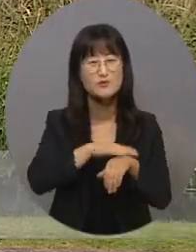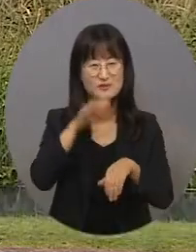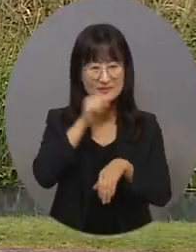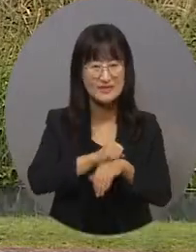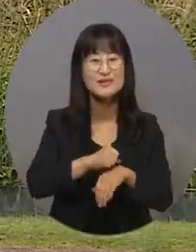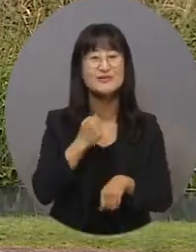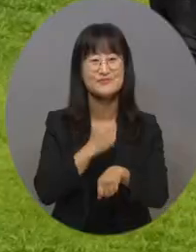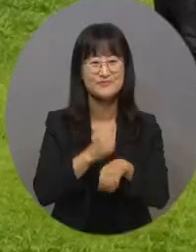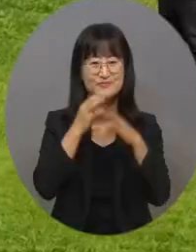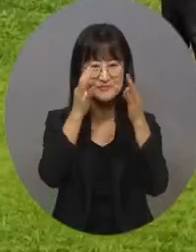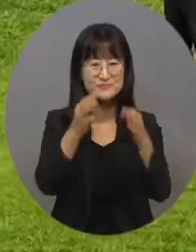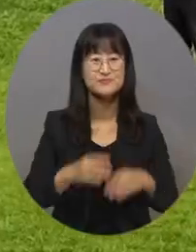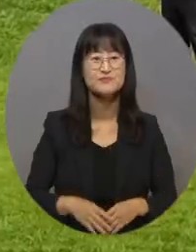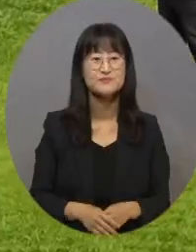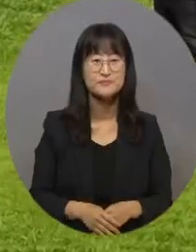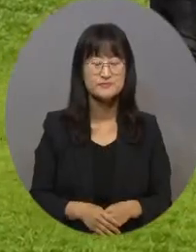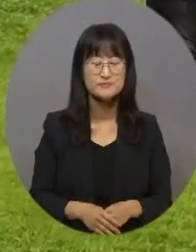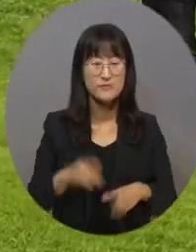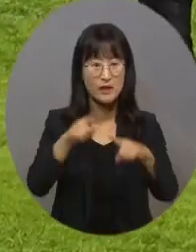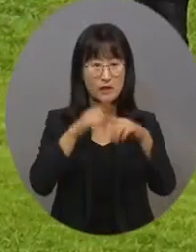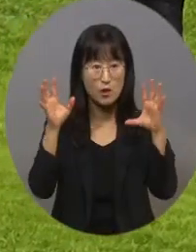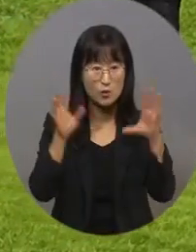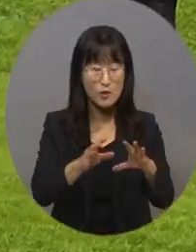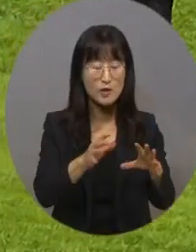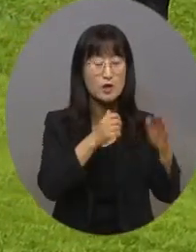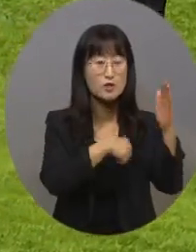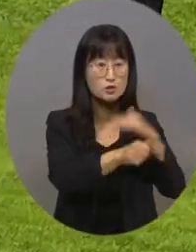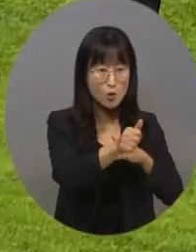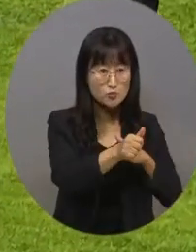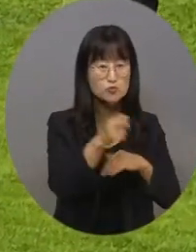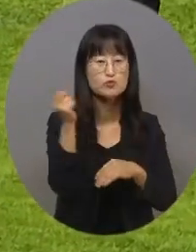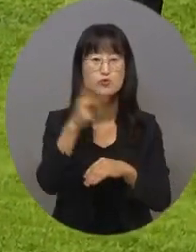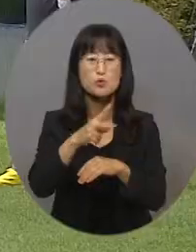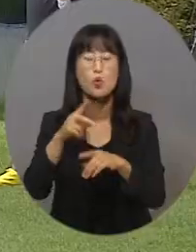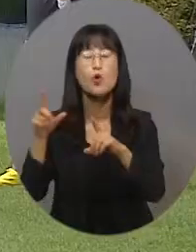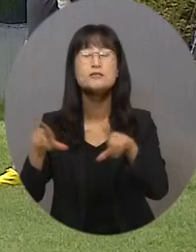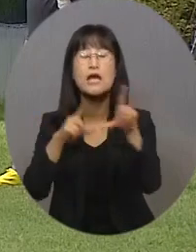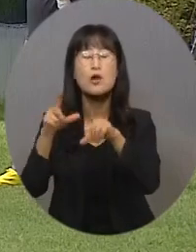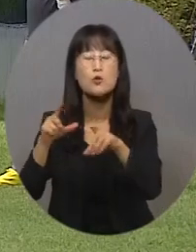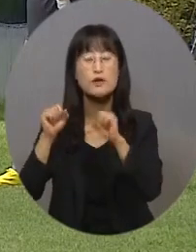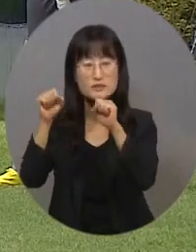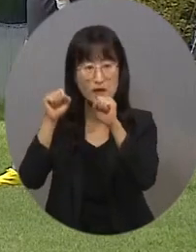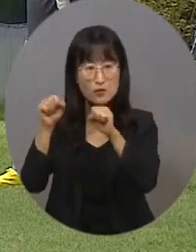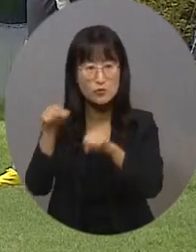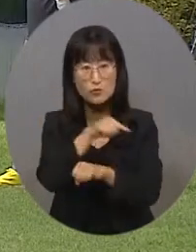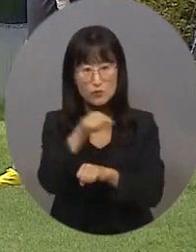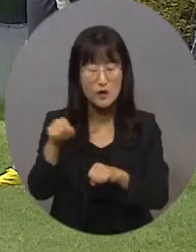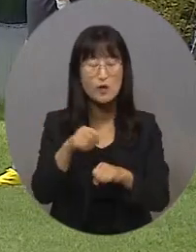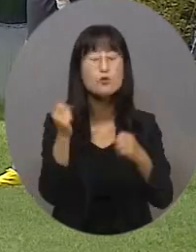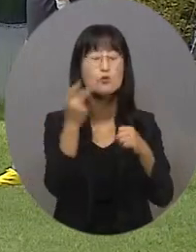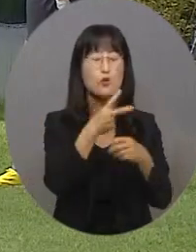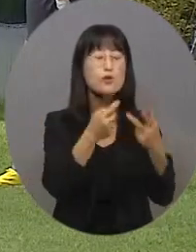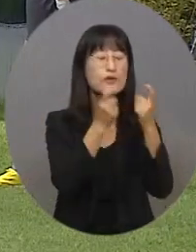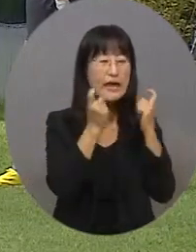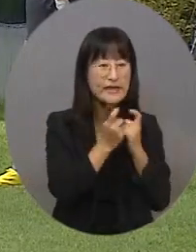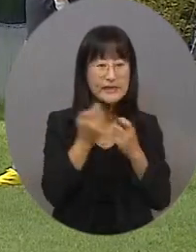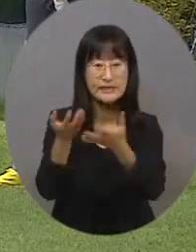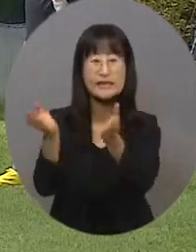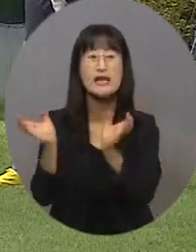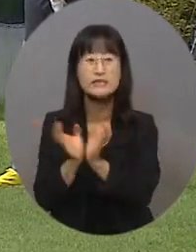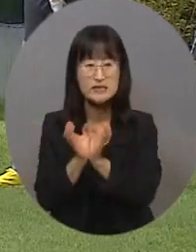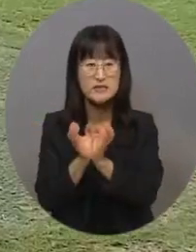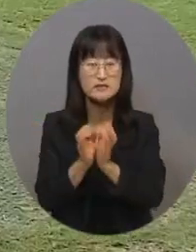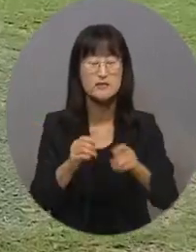하겠습니다. 대회는 선수부와 생활체육 동호인부로 나눠 개인전과 단체전 경기로 진행되며 각